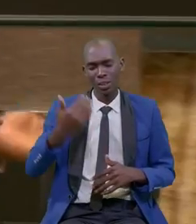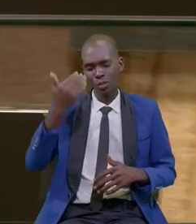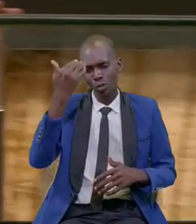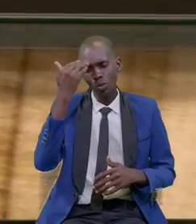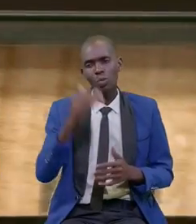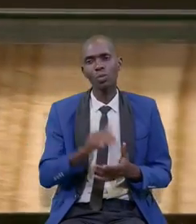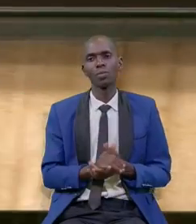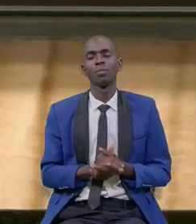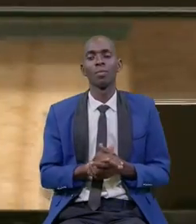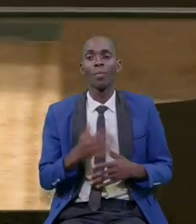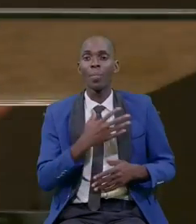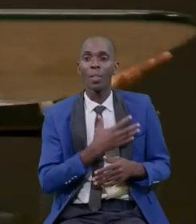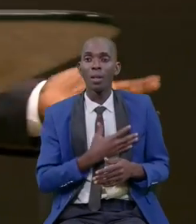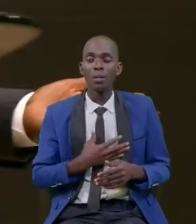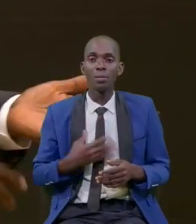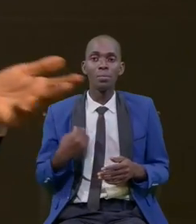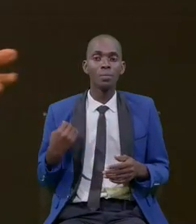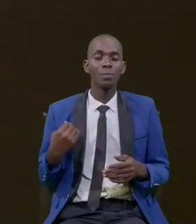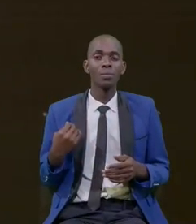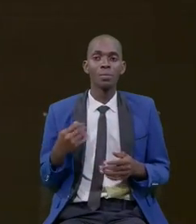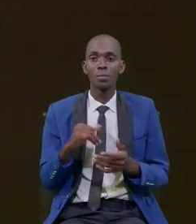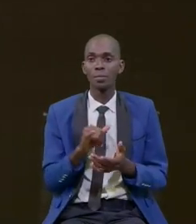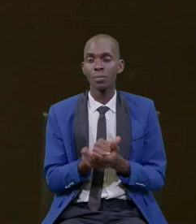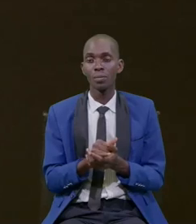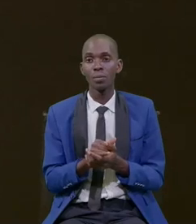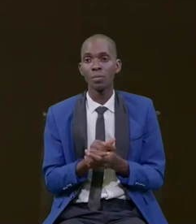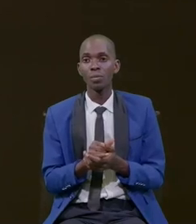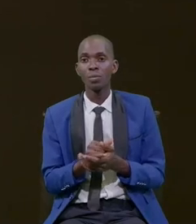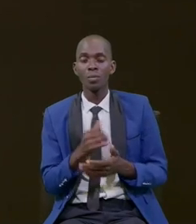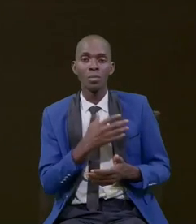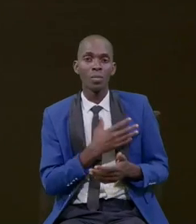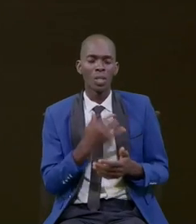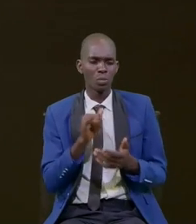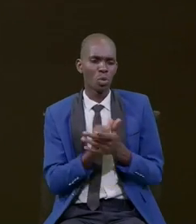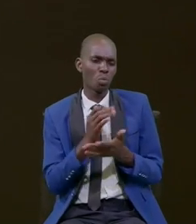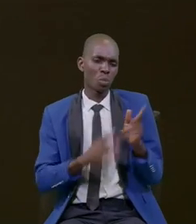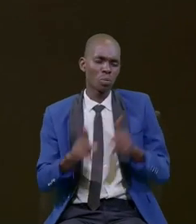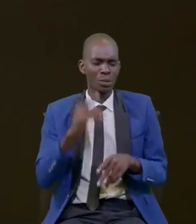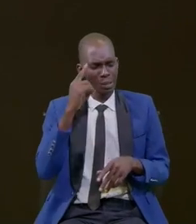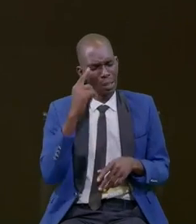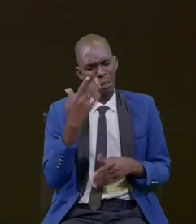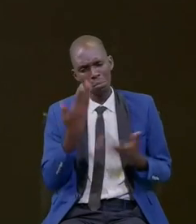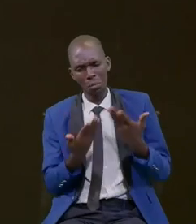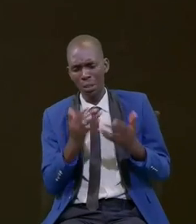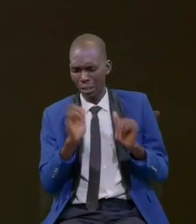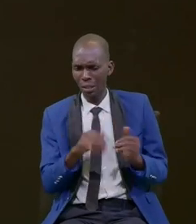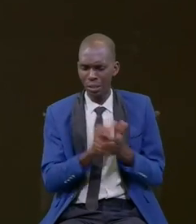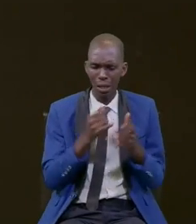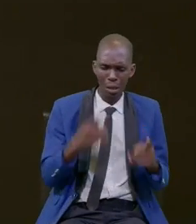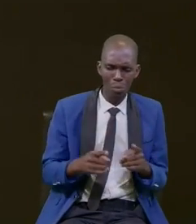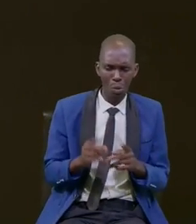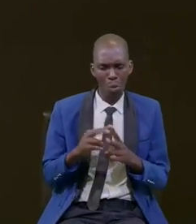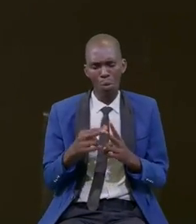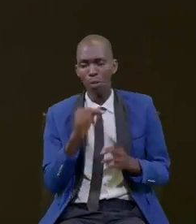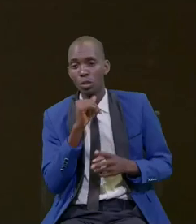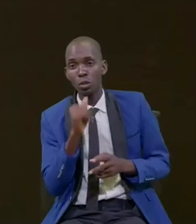les gens qui doutent, qui hésitent, est-ce que c'est vrai, est-ce que ça peut arriver, et Rahab, lui, dit